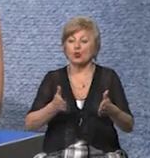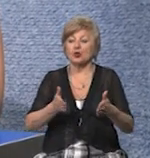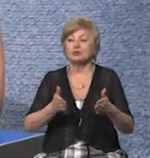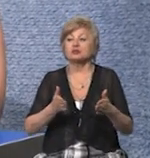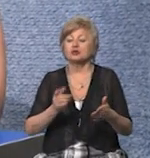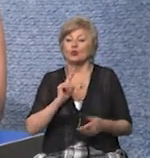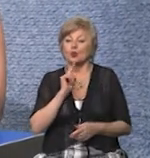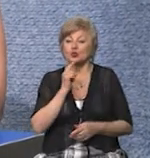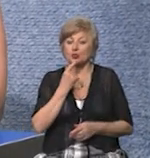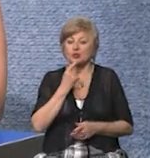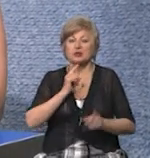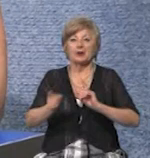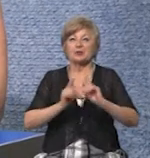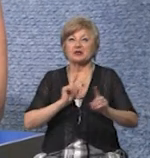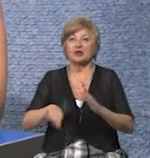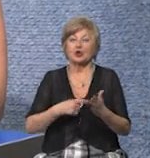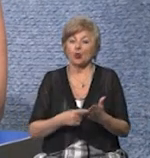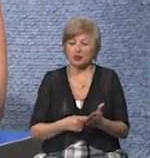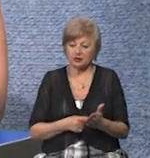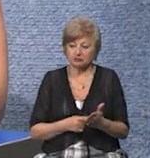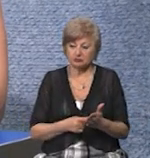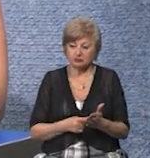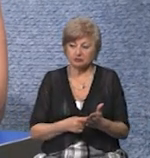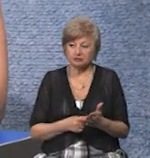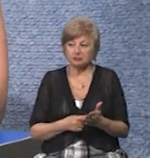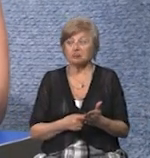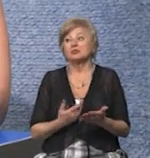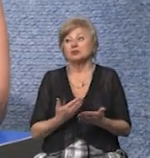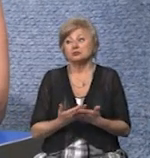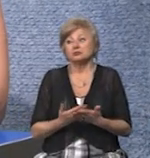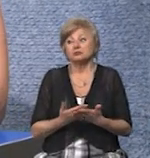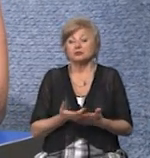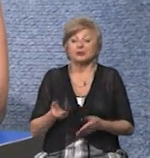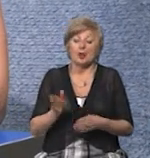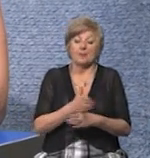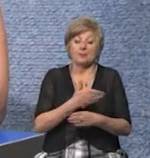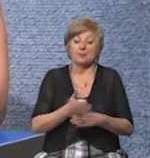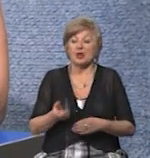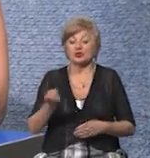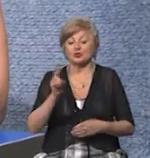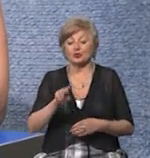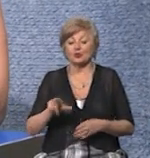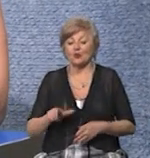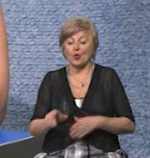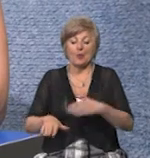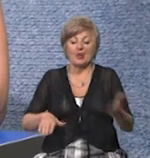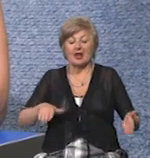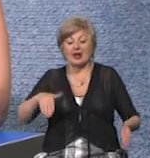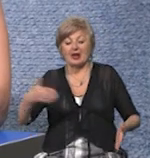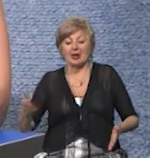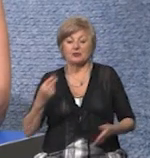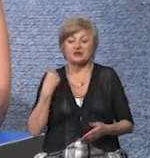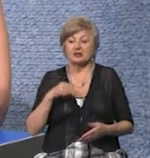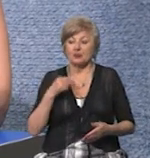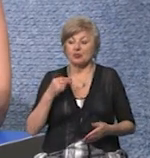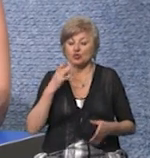ускладнили пересування містом. Поготів між двома берегами Запоріжжя,